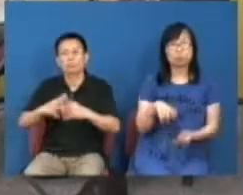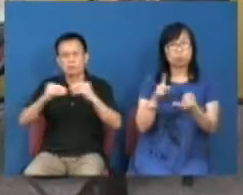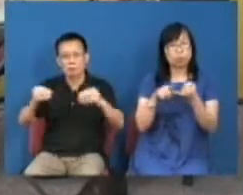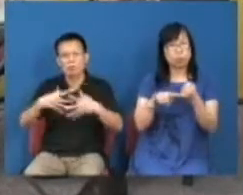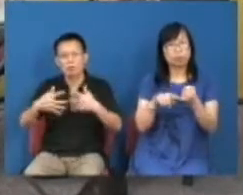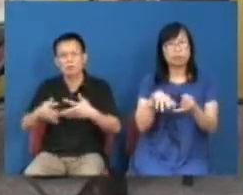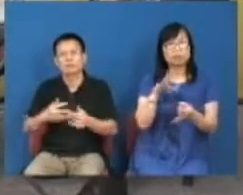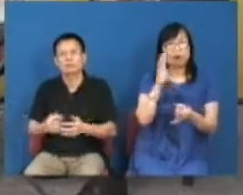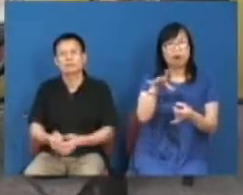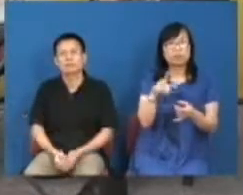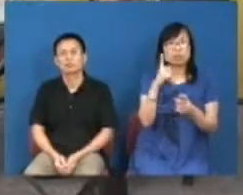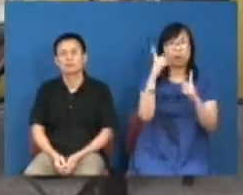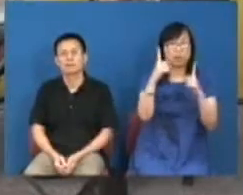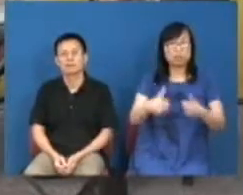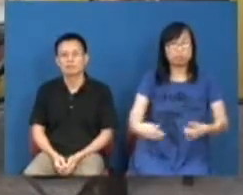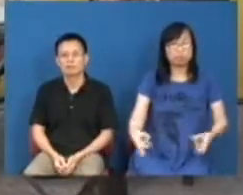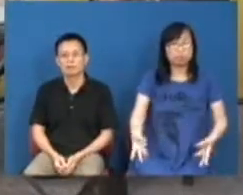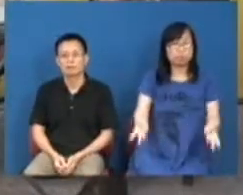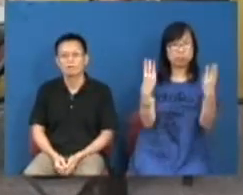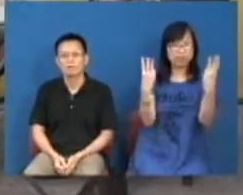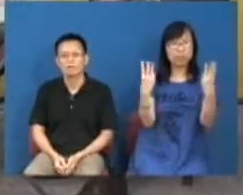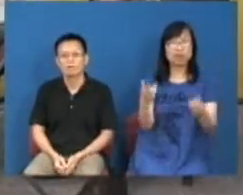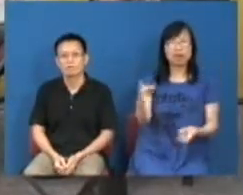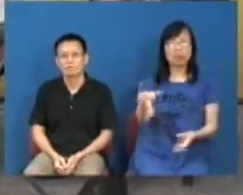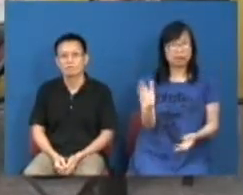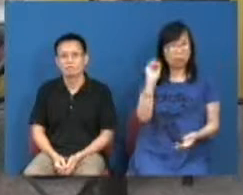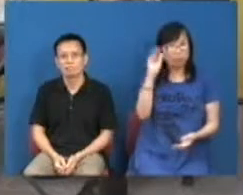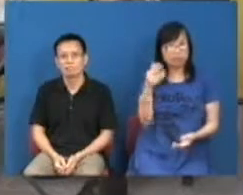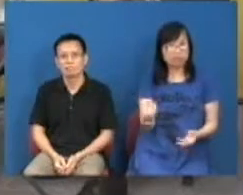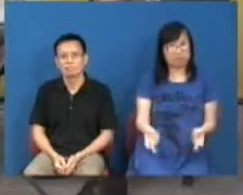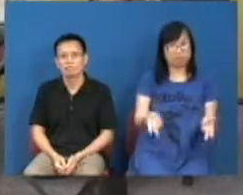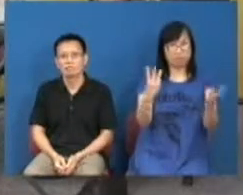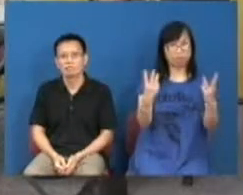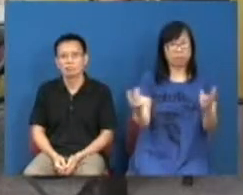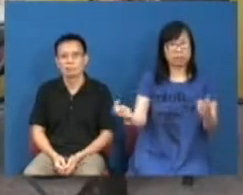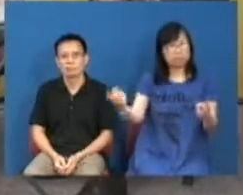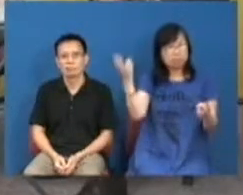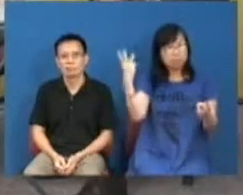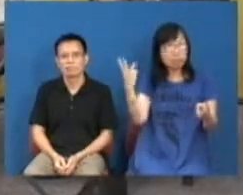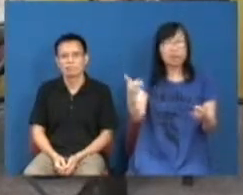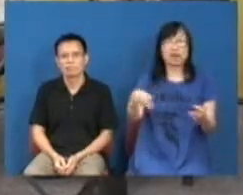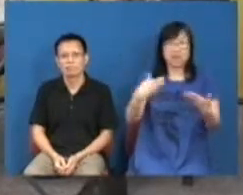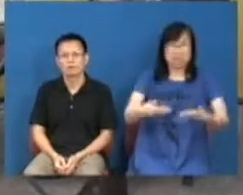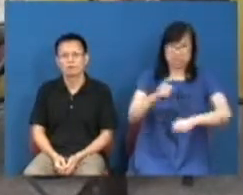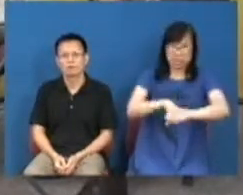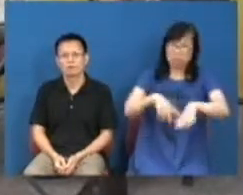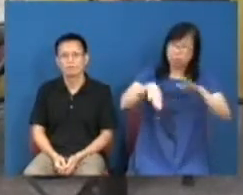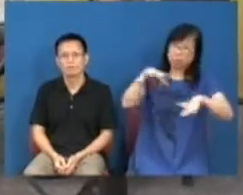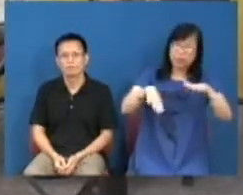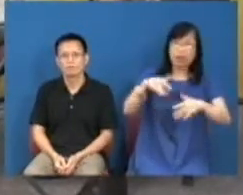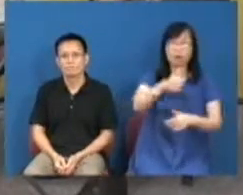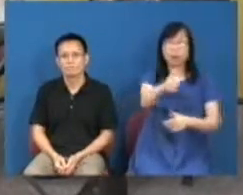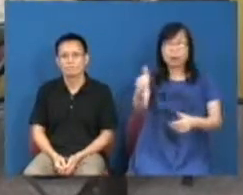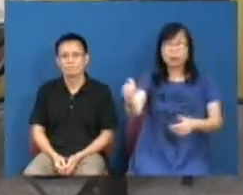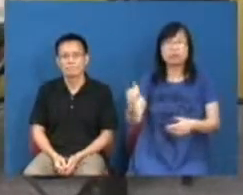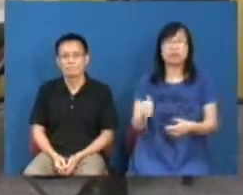最後就可以達至雙贏啦。雙贏不單止係可能三贏添咯，個社會更加增值。咁我哋今日時間差唔多啦，咁我好多謝